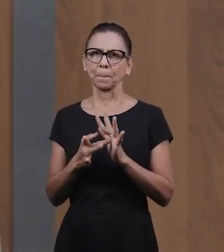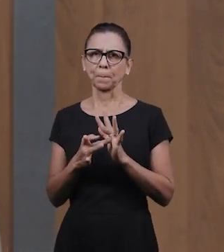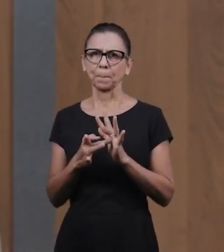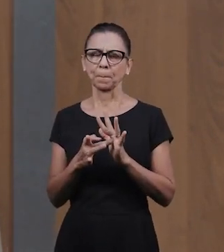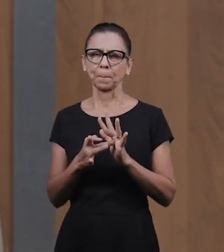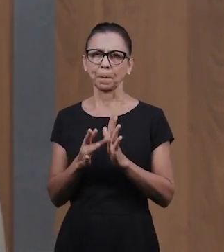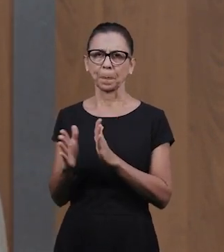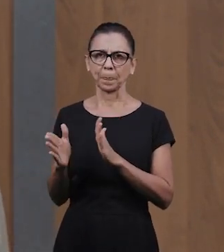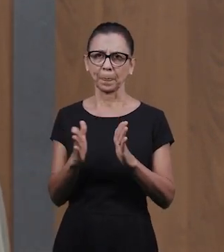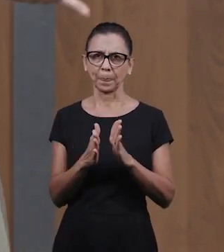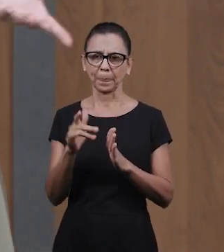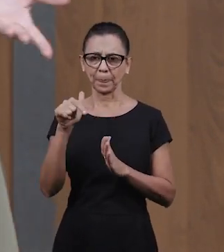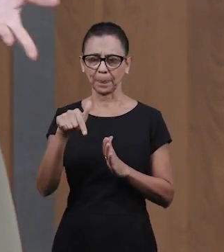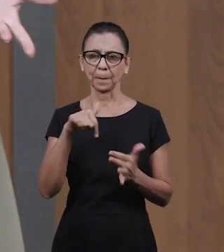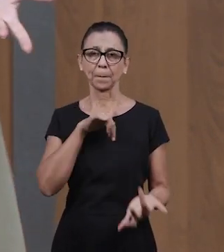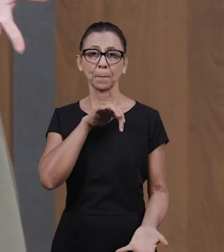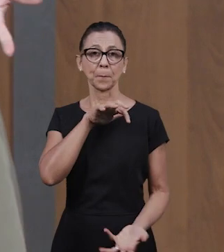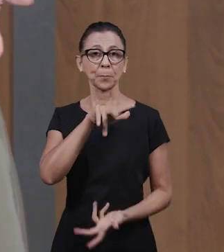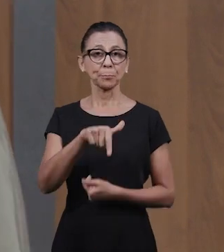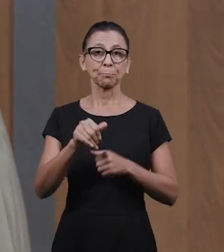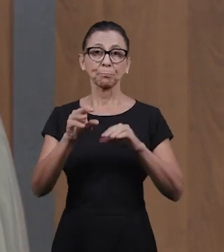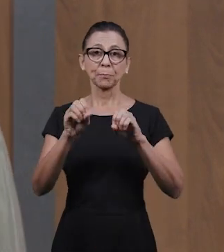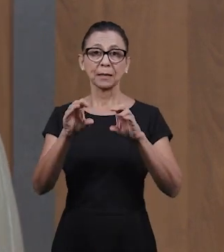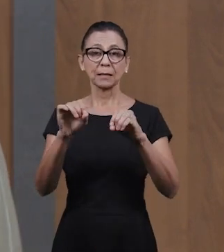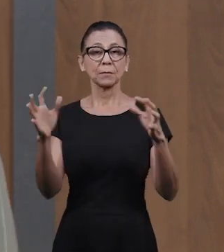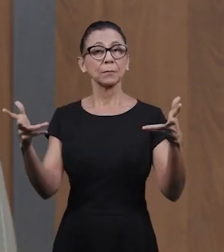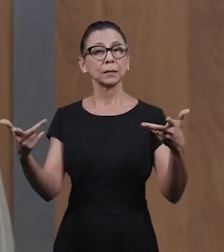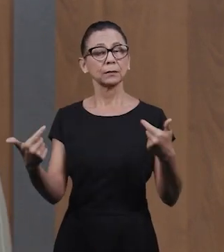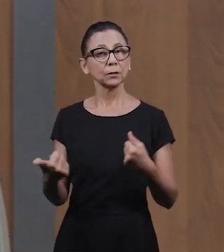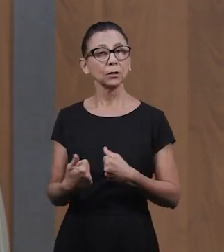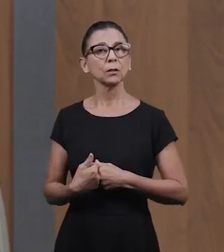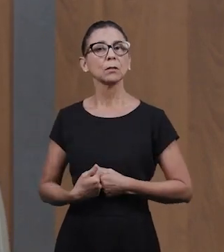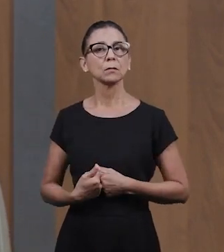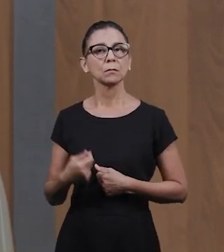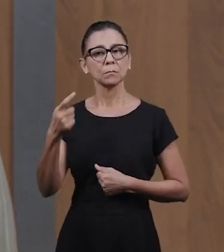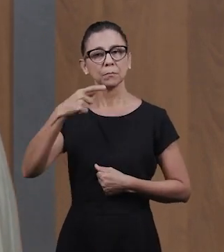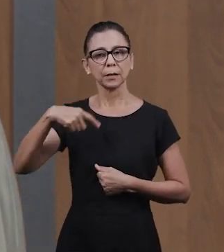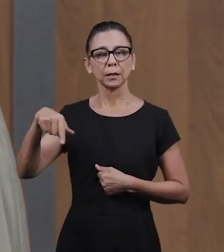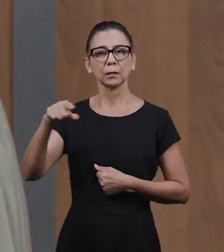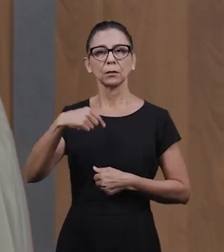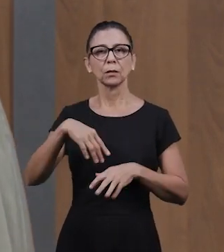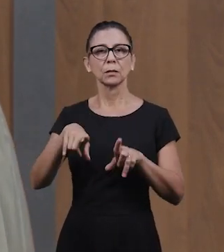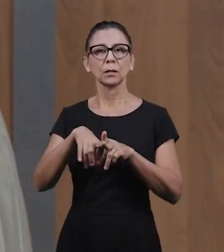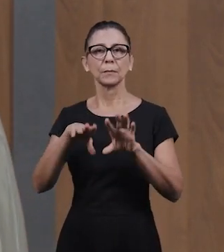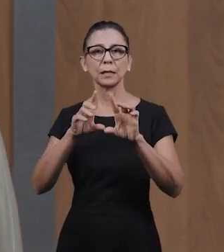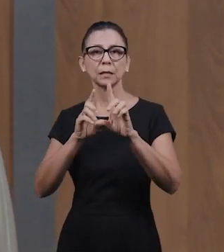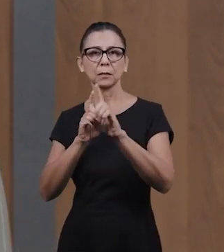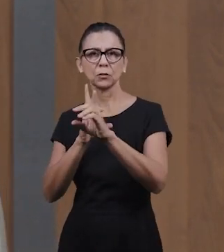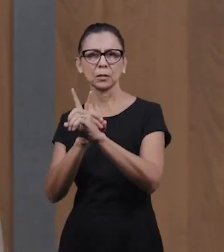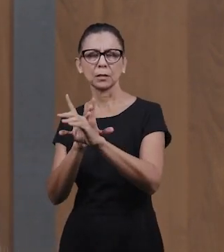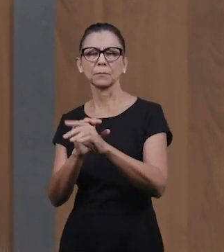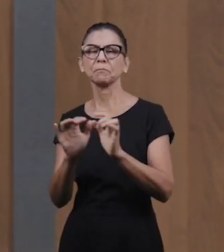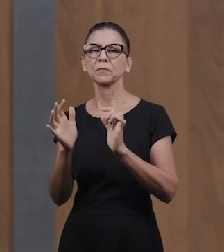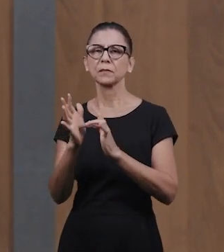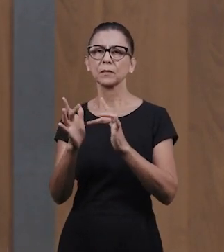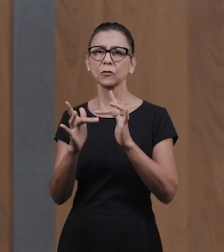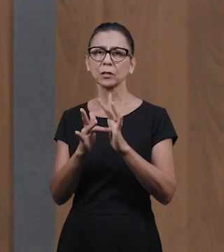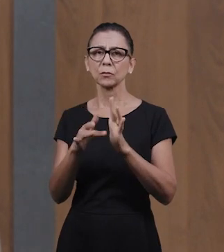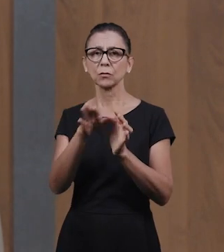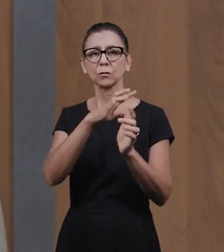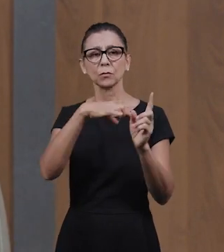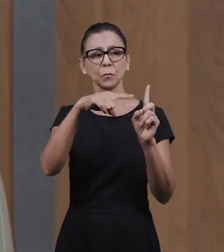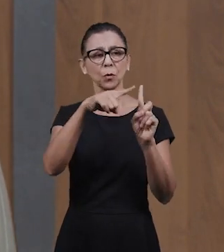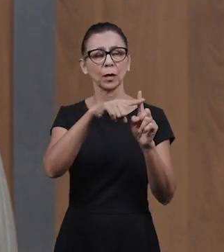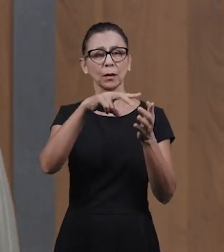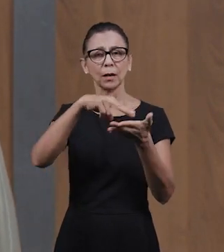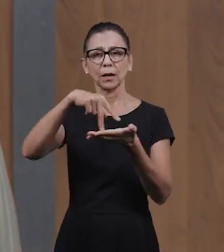monde, il a laissé beaucoup d'enseignements merveilleux pour ses disciples et pour nous aussi.